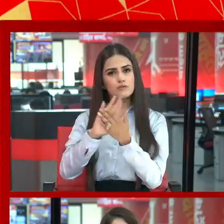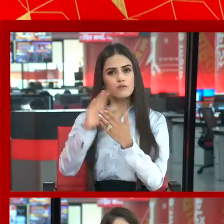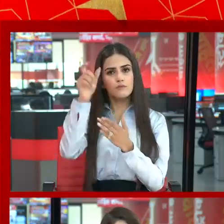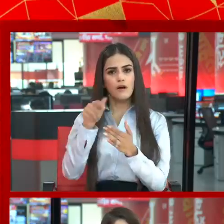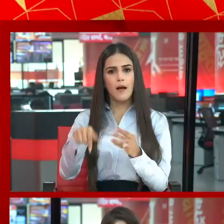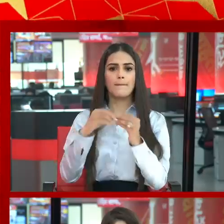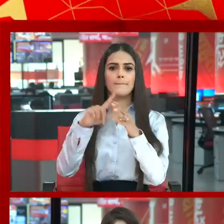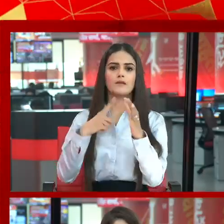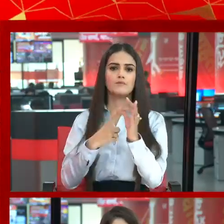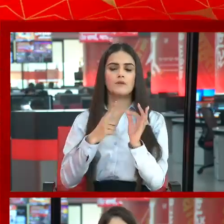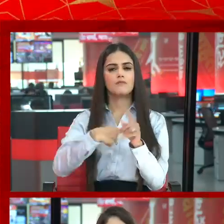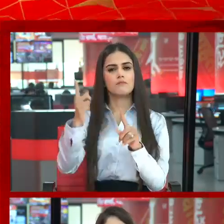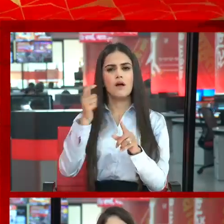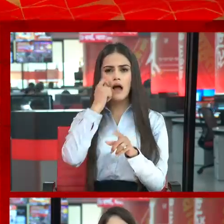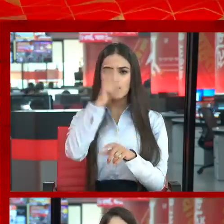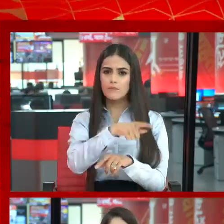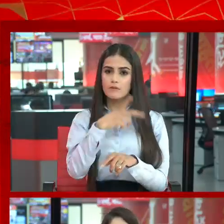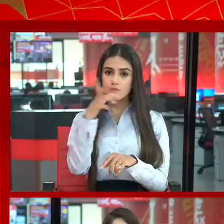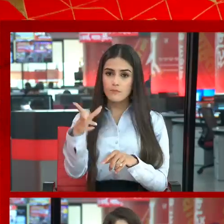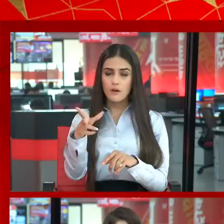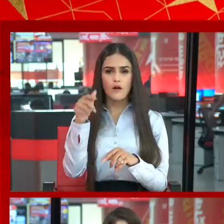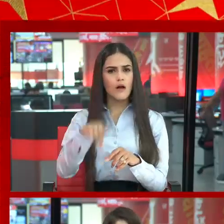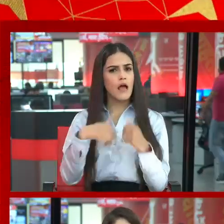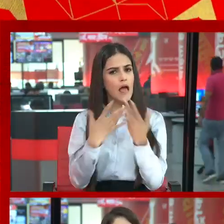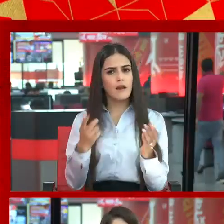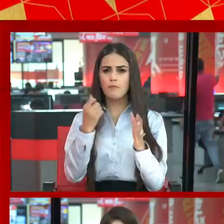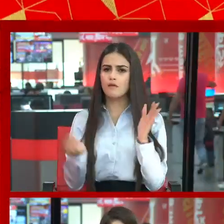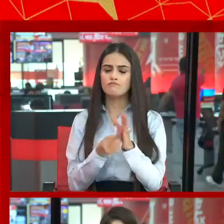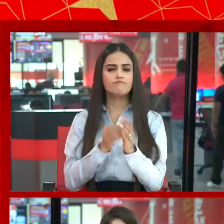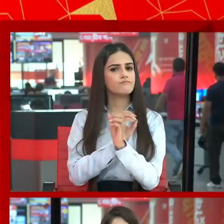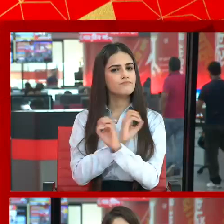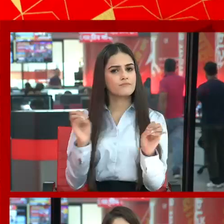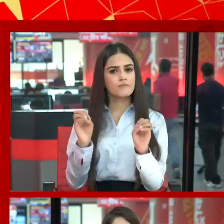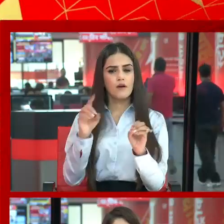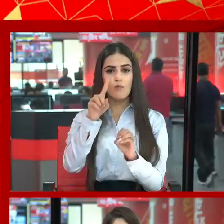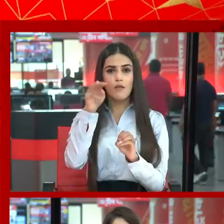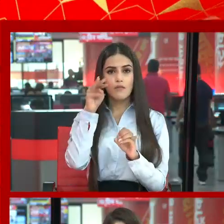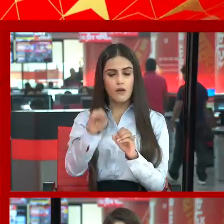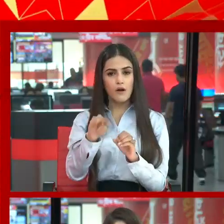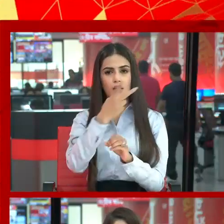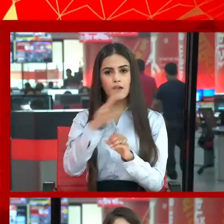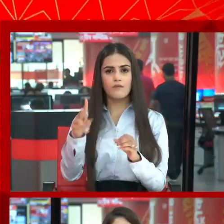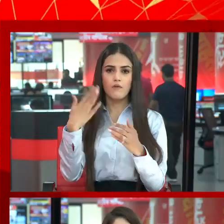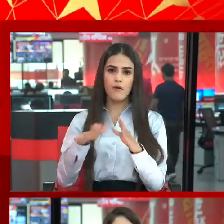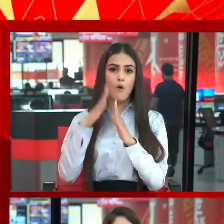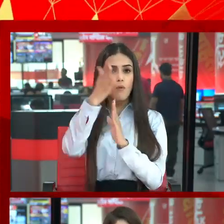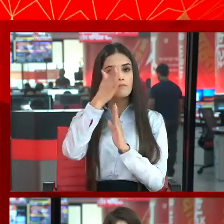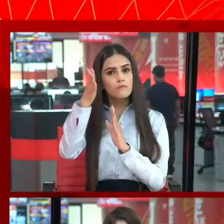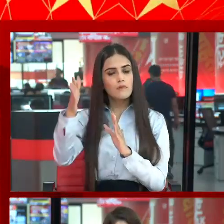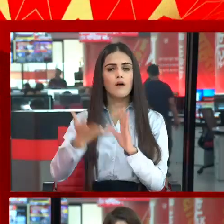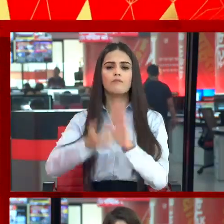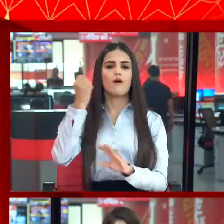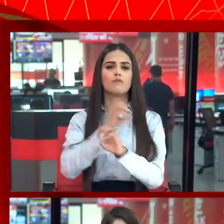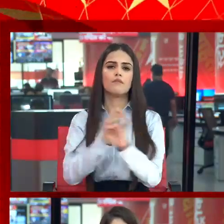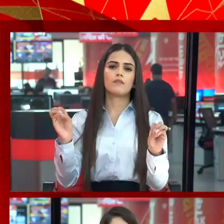पर जमकर बरसे। सिसोदिया ने कहा कि उन्होंने कोई भ्रष्टाचार नहीं किया, 1000 छापे भी मारेंगे तो भी कुछ नहीं